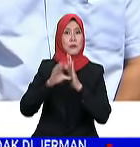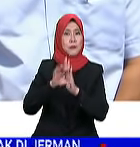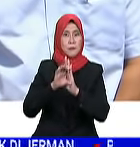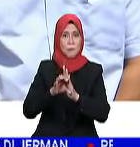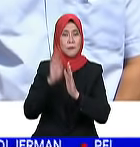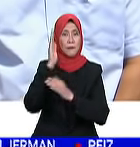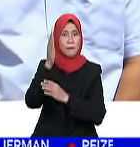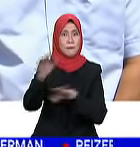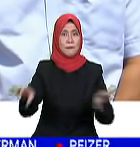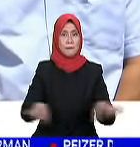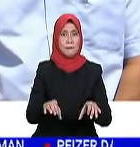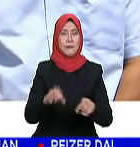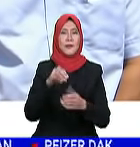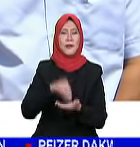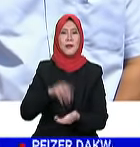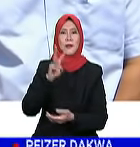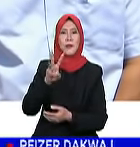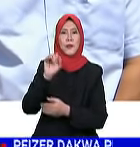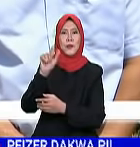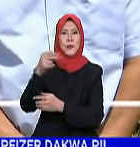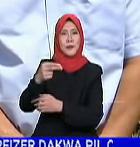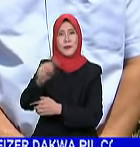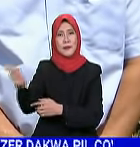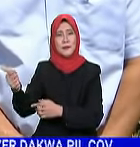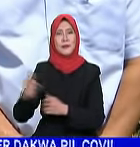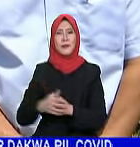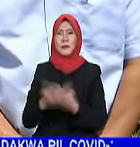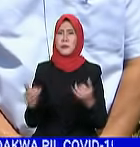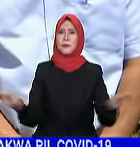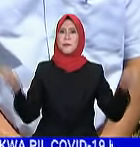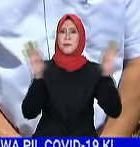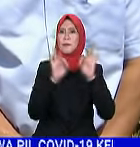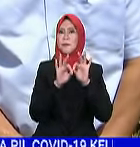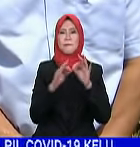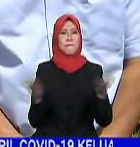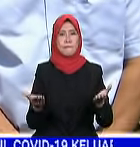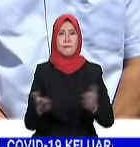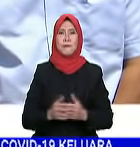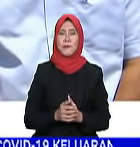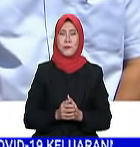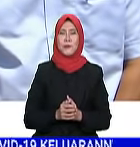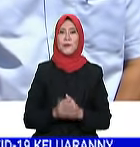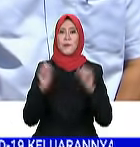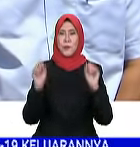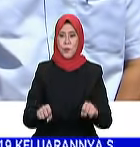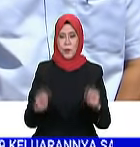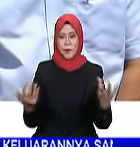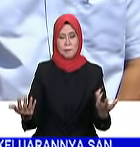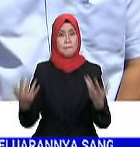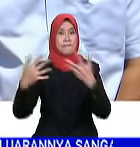untuk dilaksanakan di wilayah-wilayah lain, ya. Dan yang paling pentingnya ialah kita dapat